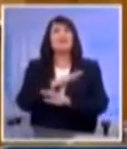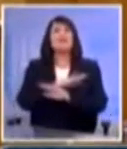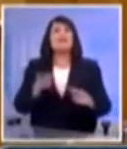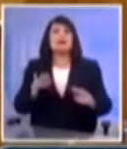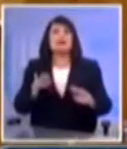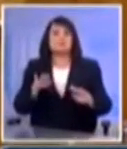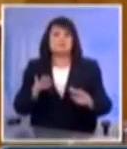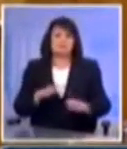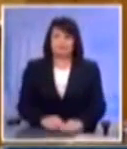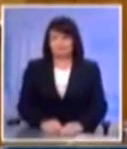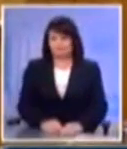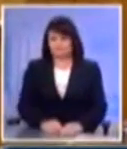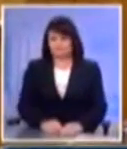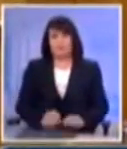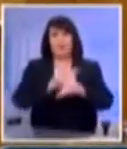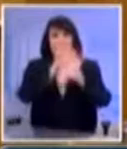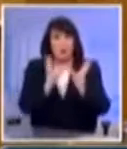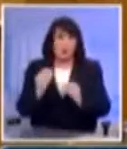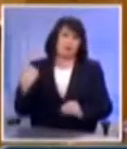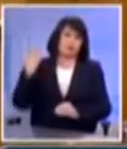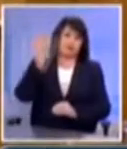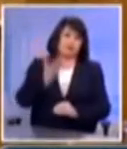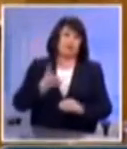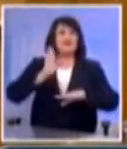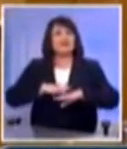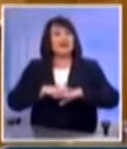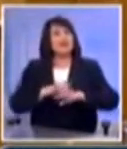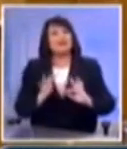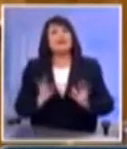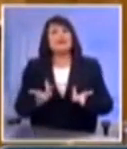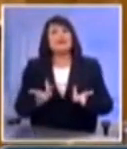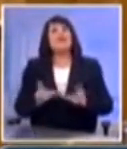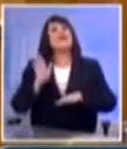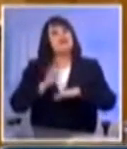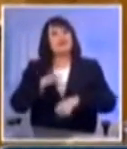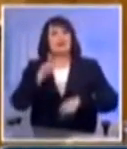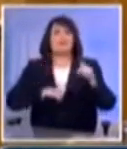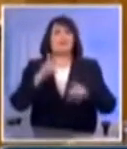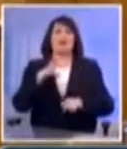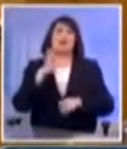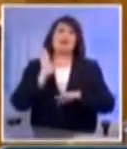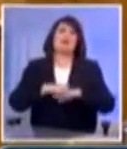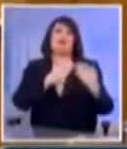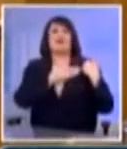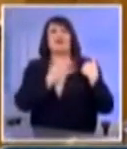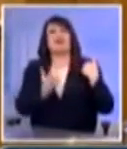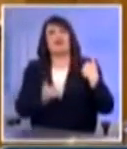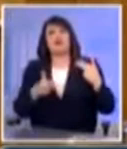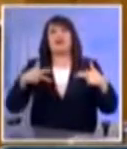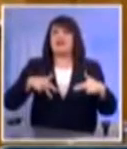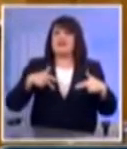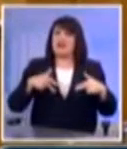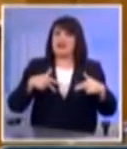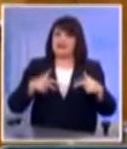Και ξέρετε, όλα όσα μας έφεραν ως εδώ έχουν αυτουργούς. Τις κυβερνήσεις από